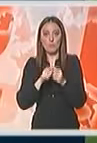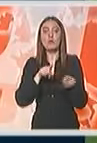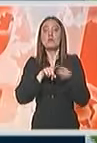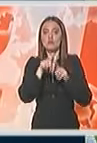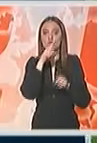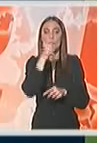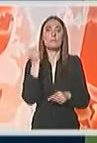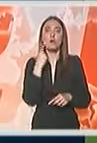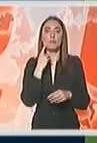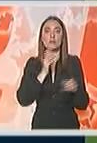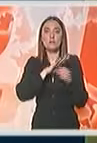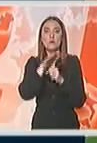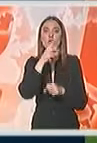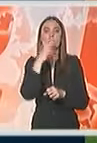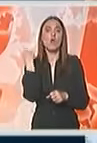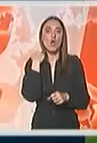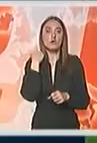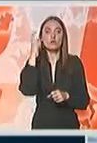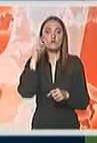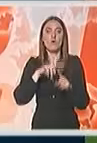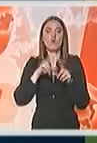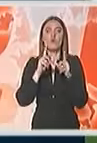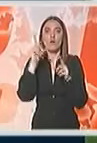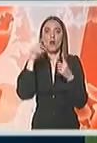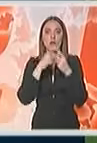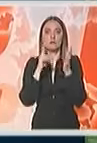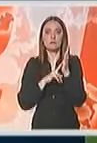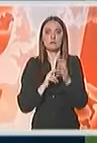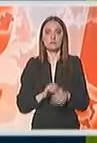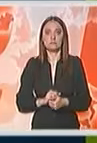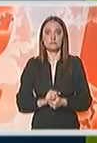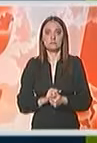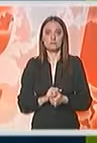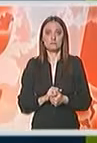isto pokušati protiv londonskog Fulama.